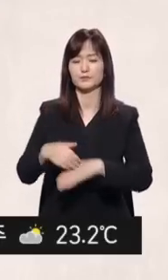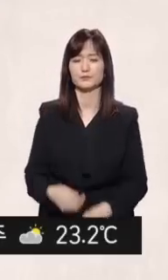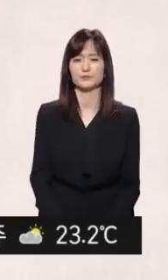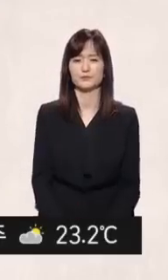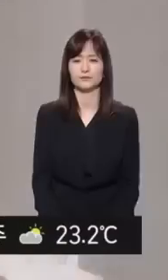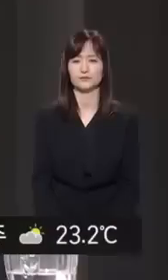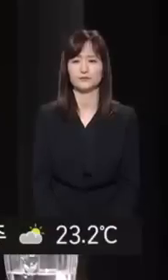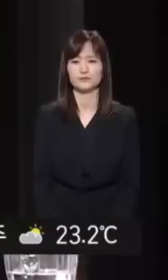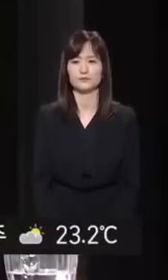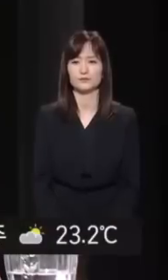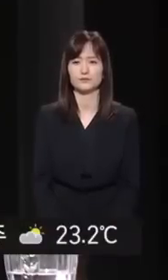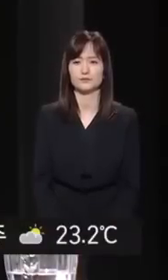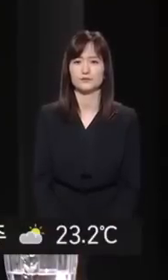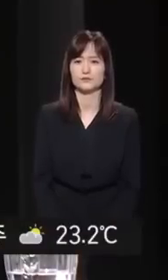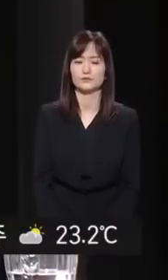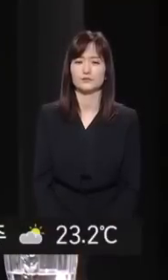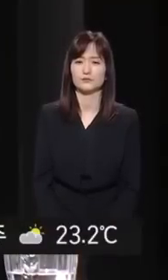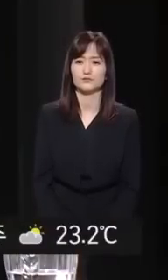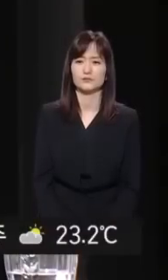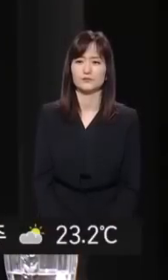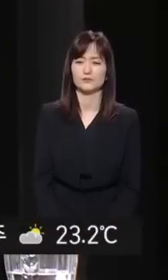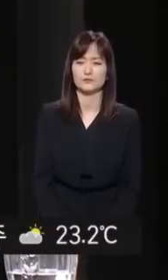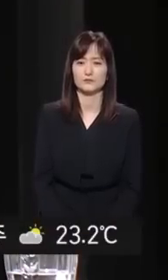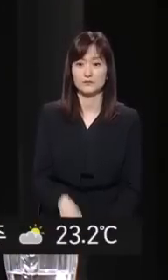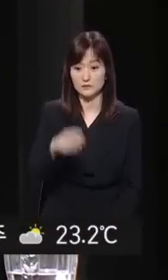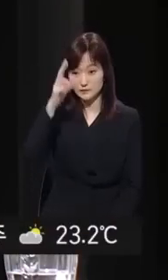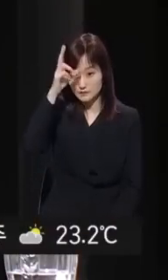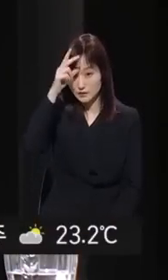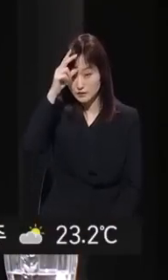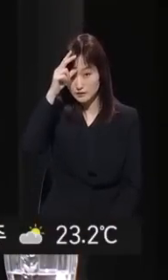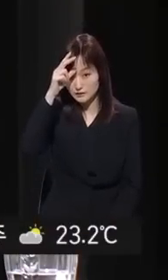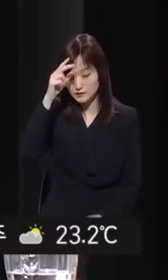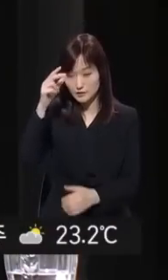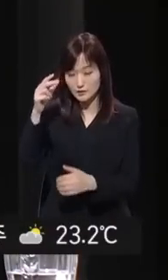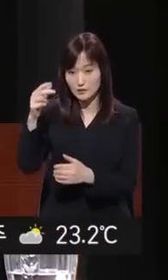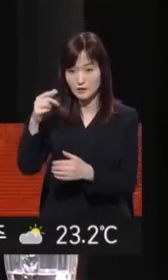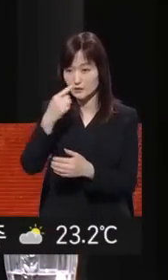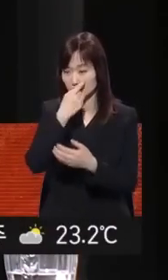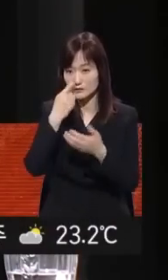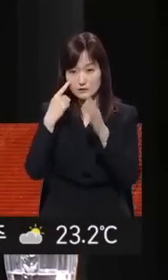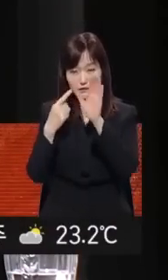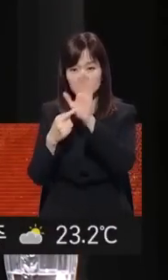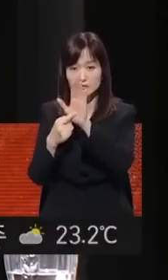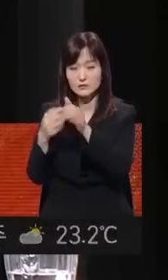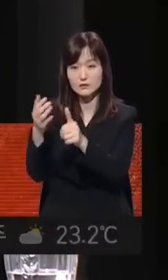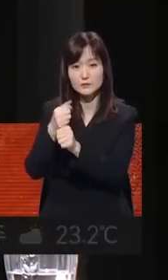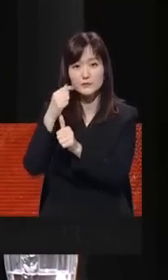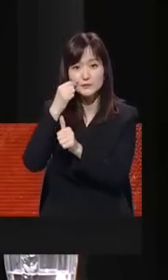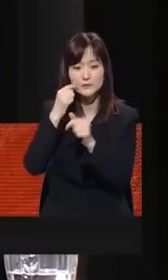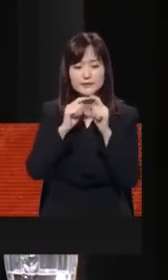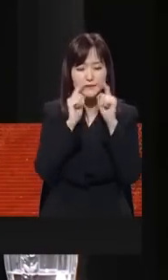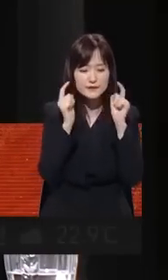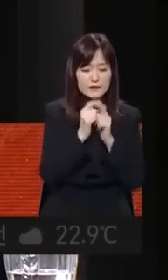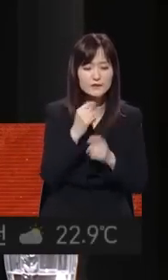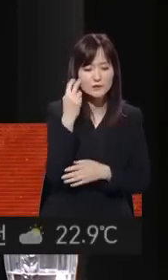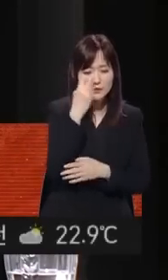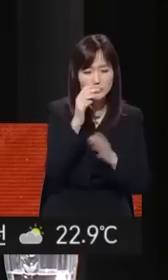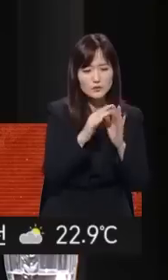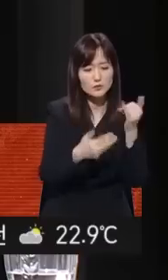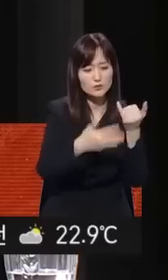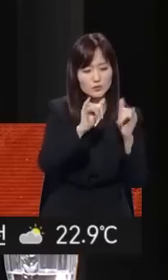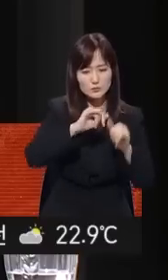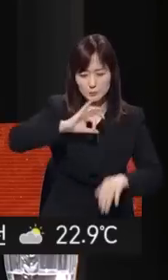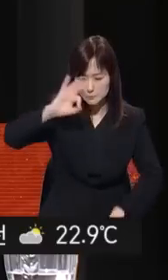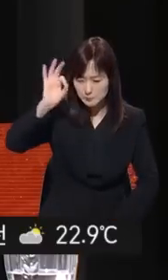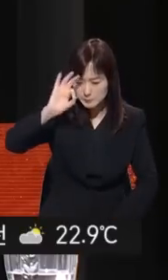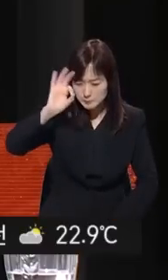뭐 앞서 말씀드렸지만 경찰이 놓친 CCTV 영상을 사설 탐정 유튜버가 찾아내서